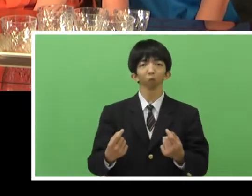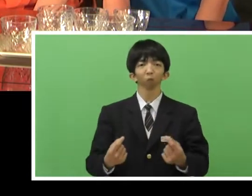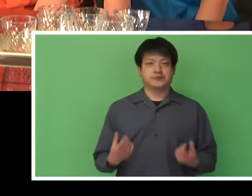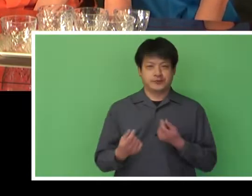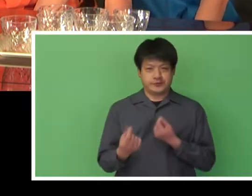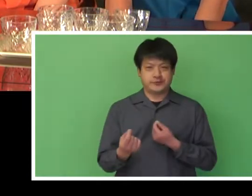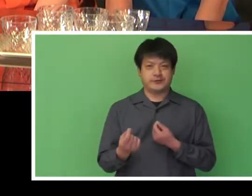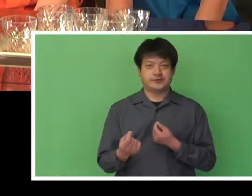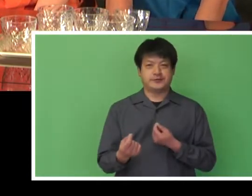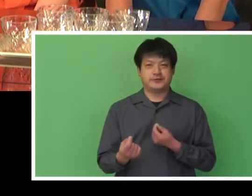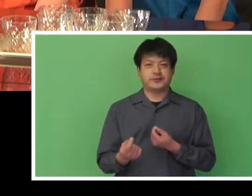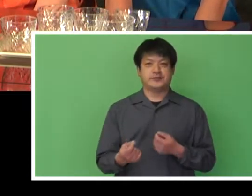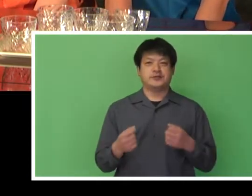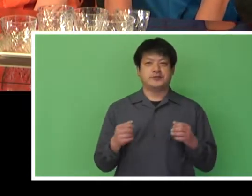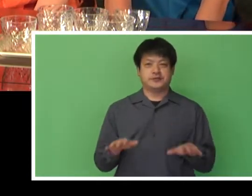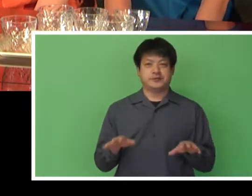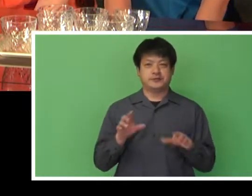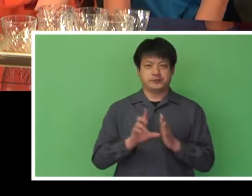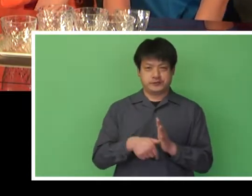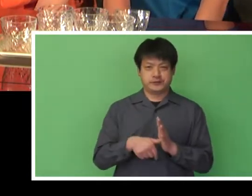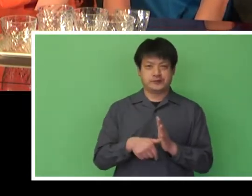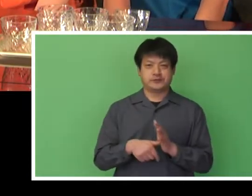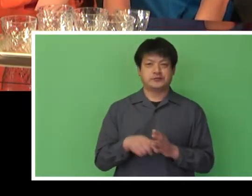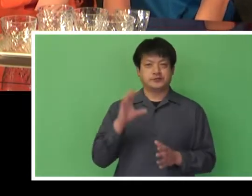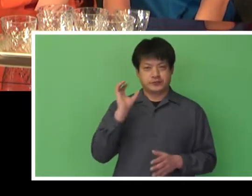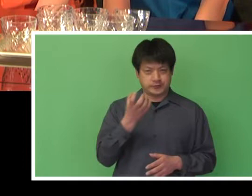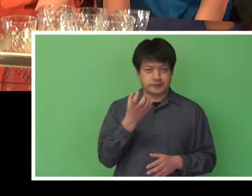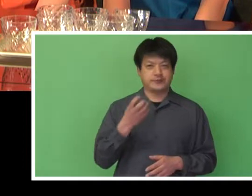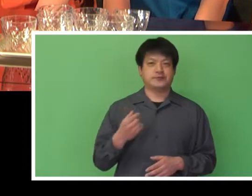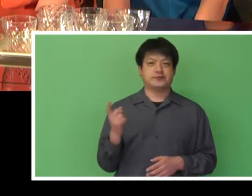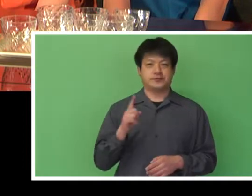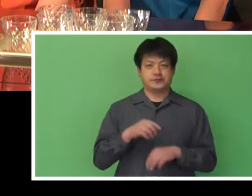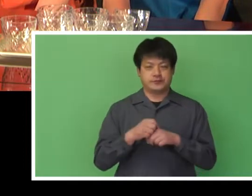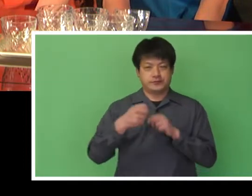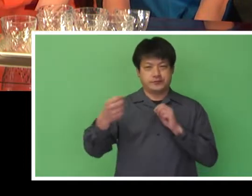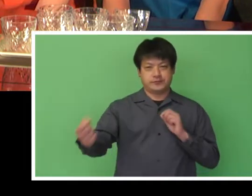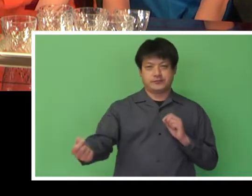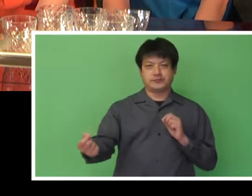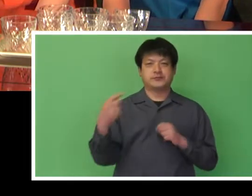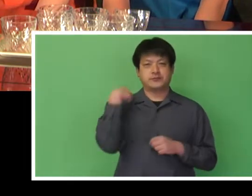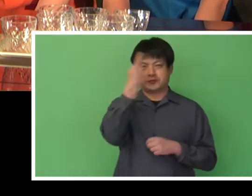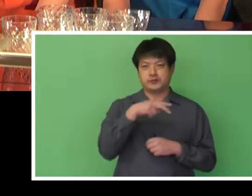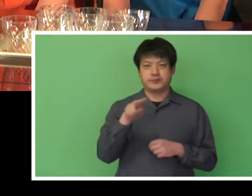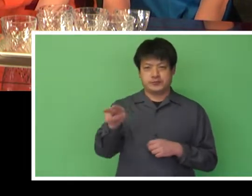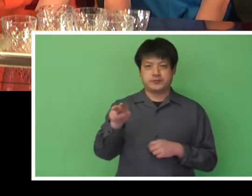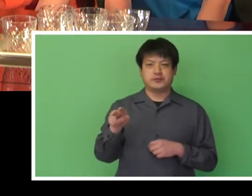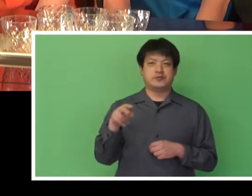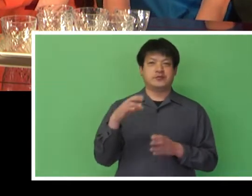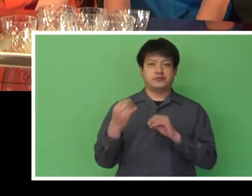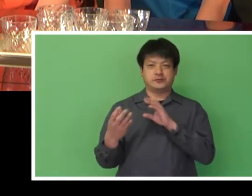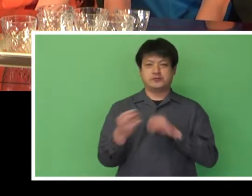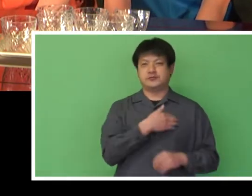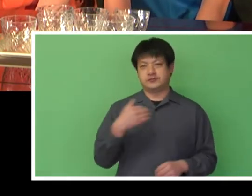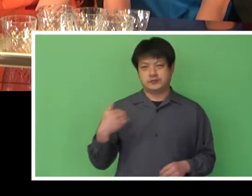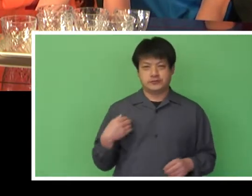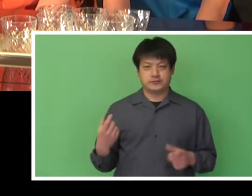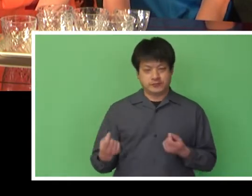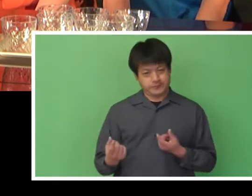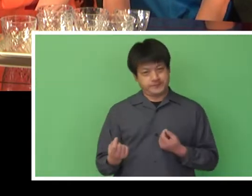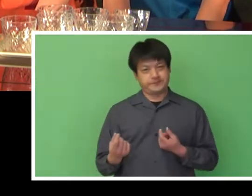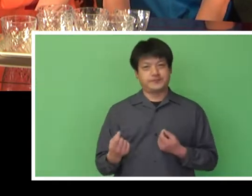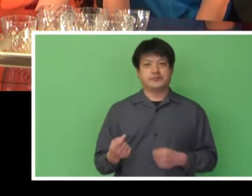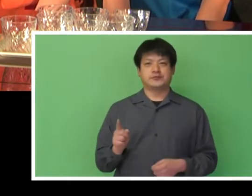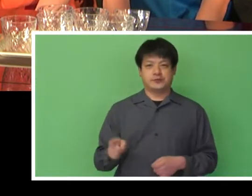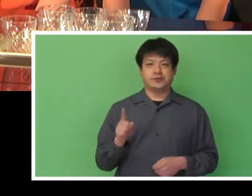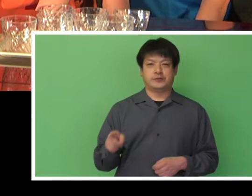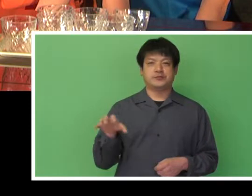うそう、今時すごいな。どんなに離れとっても顔見て話ができるんやからな。それもなすみがこ